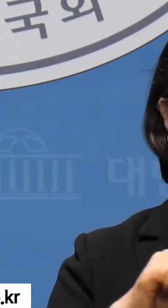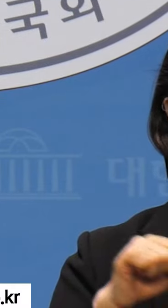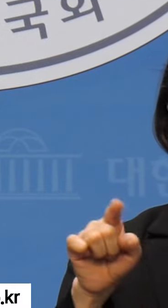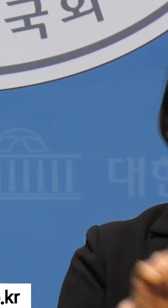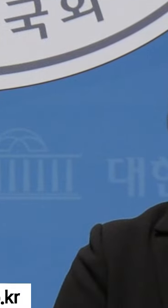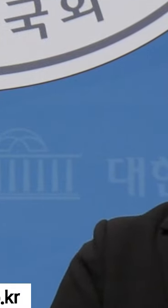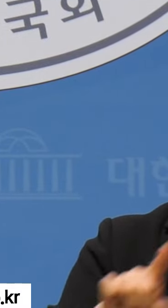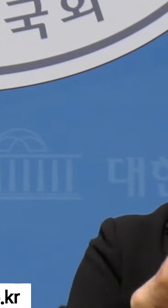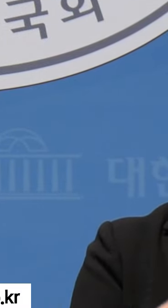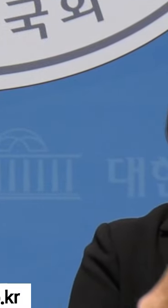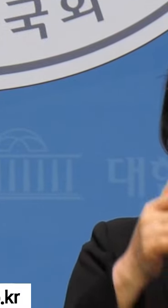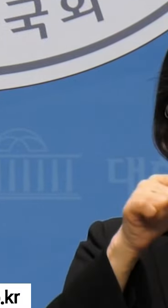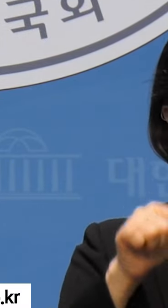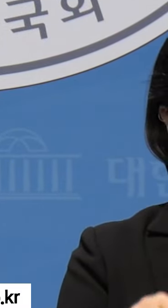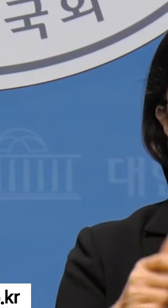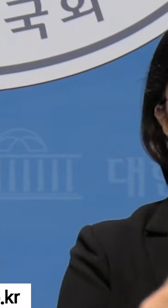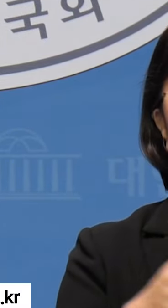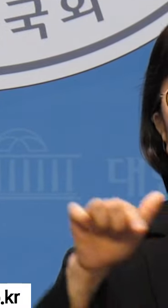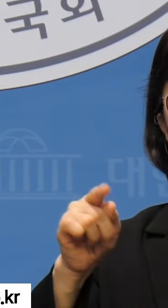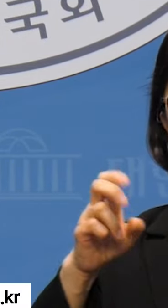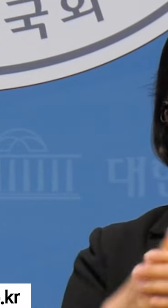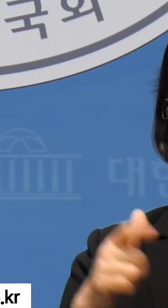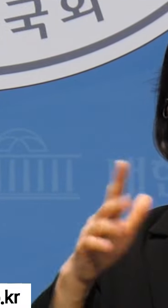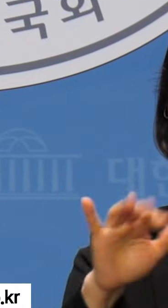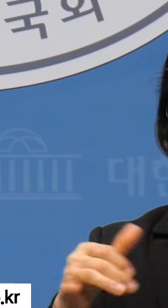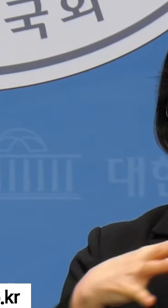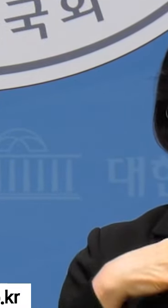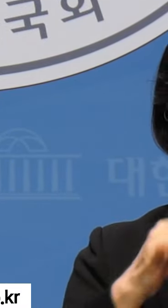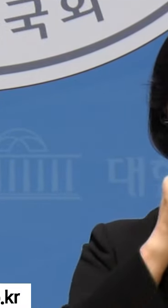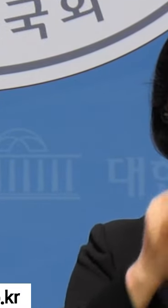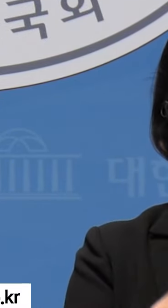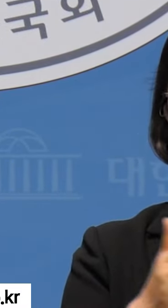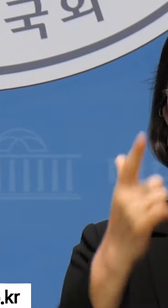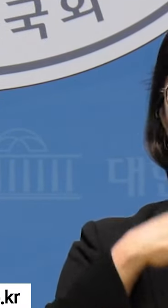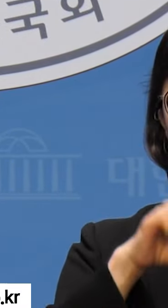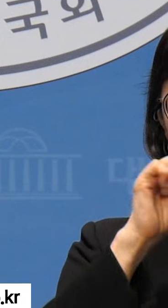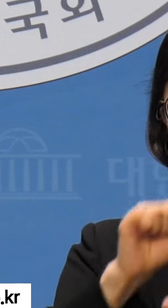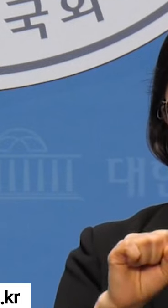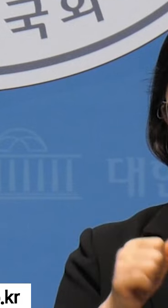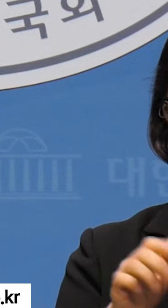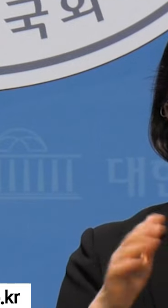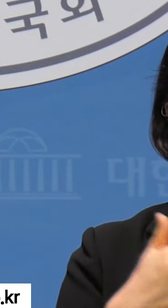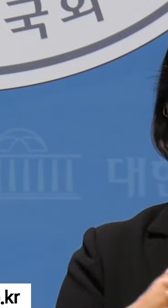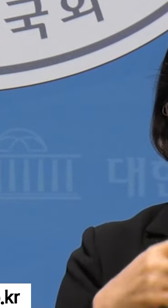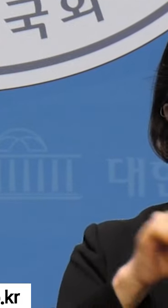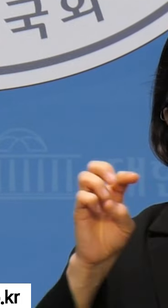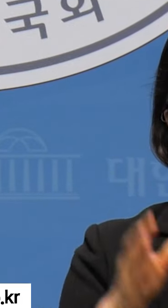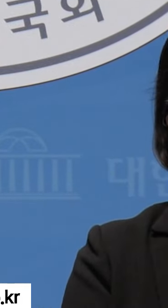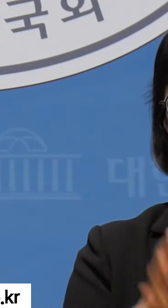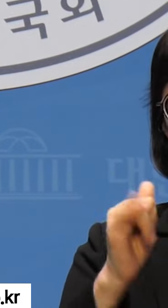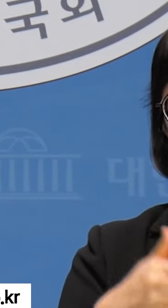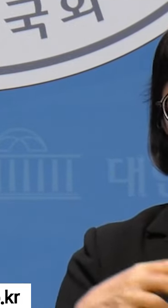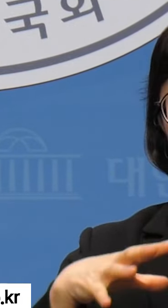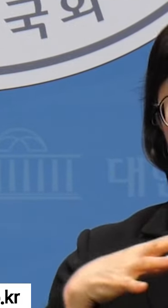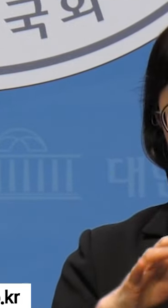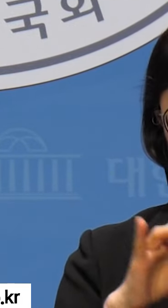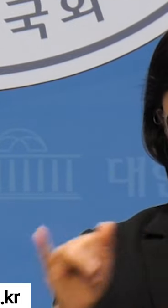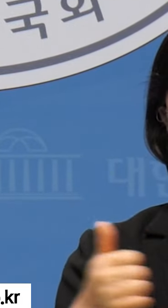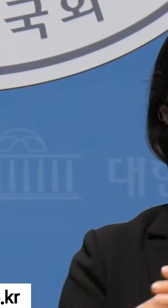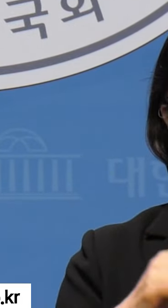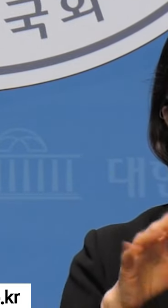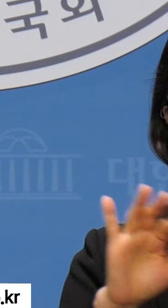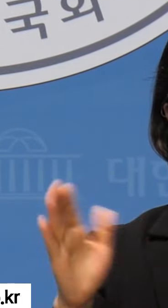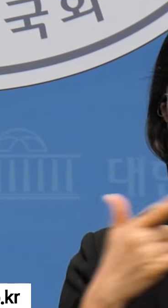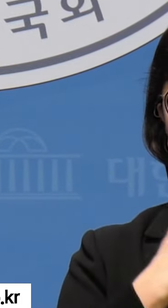나아가 서구와 검단 주민이 자랑스러워하고 더 나아가 인천 시민이 자랑스러워하는